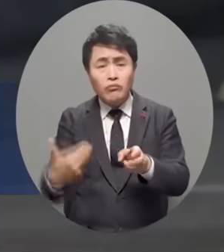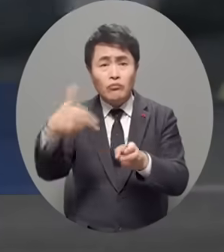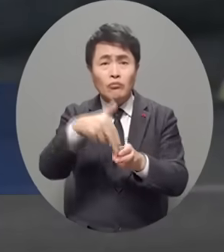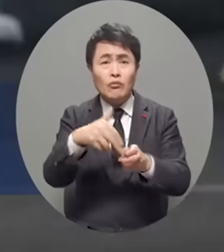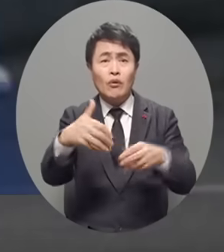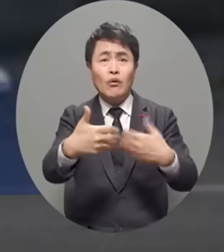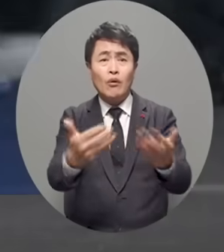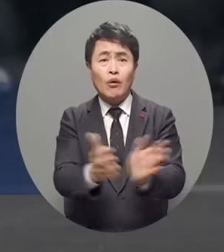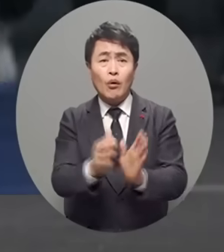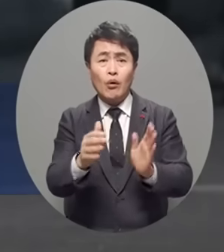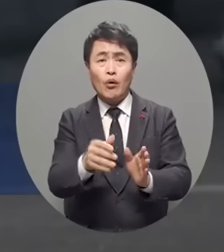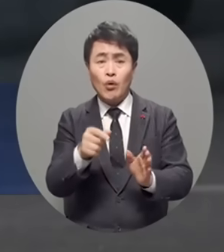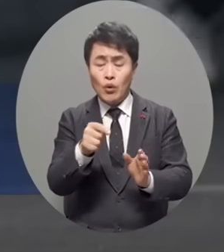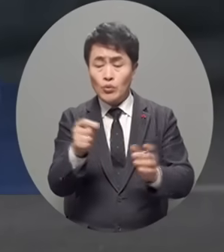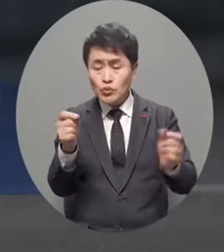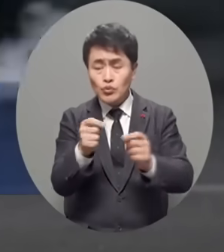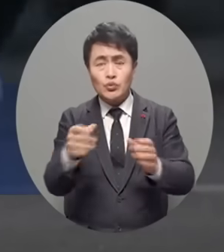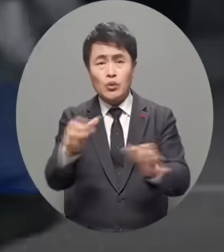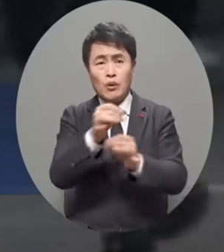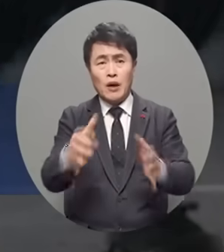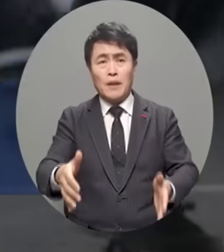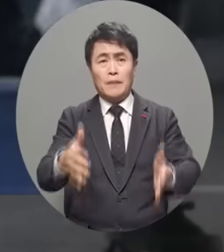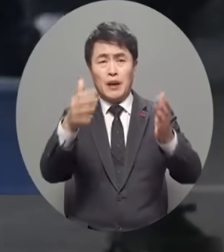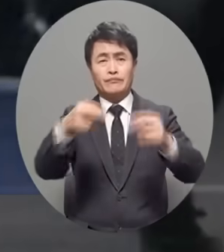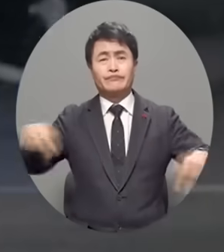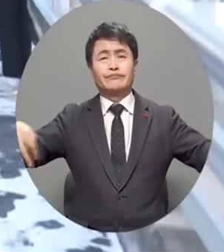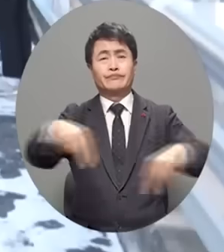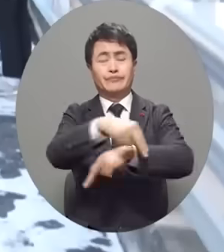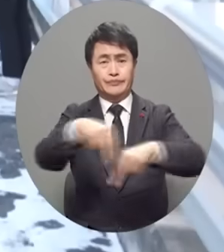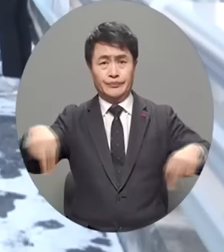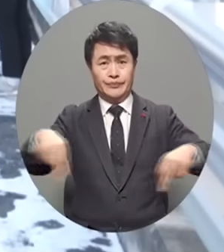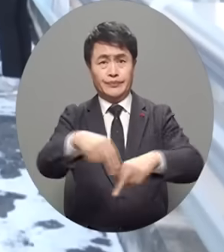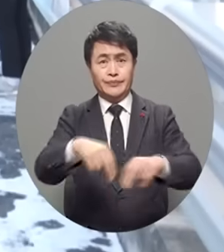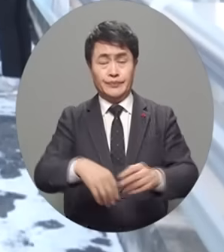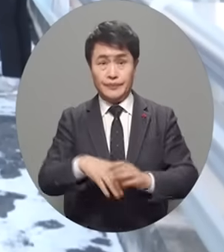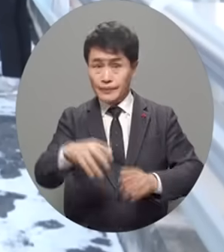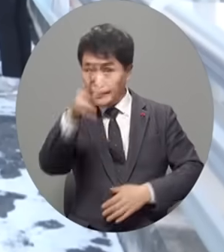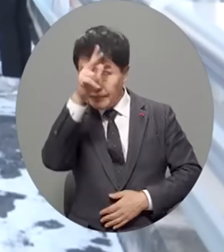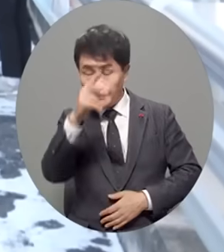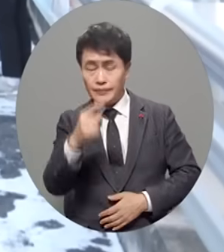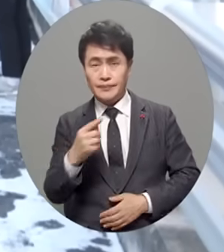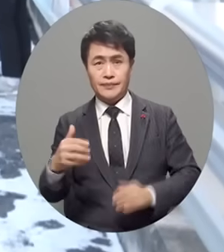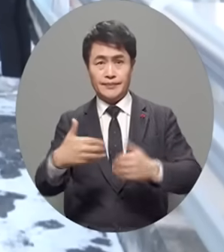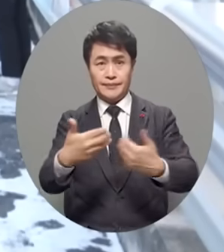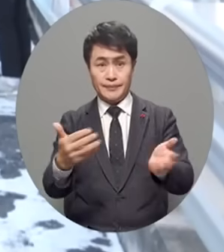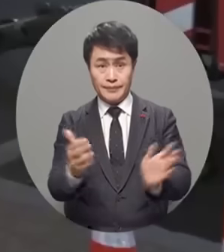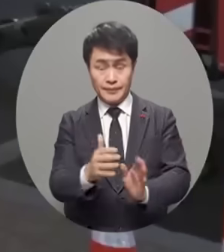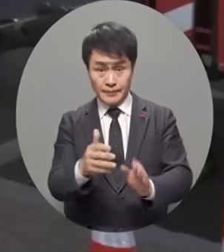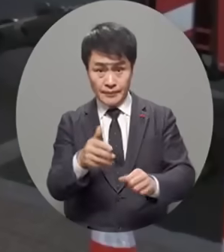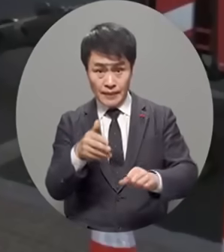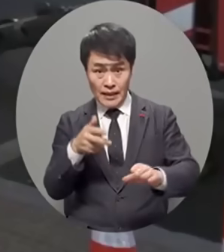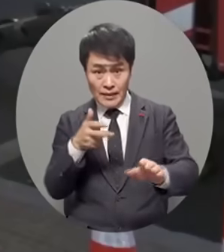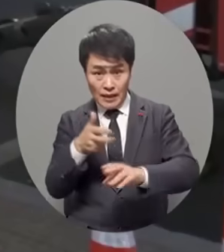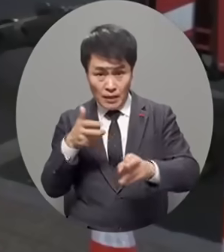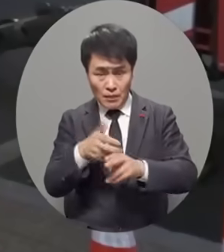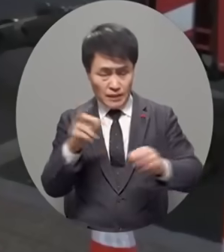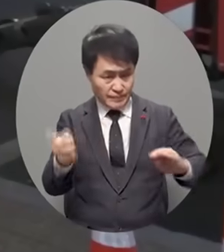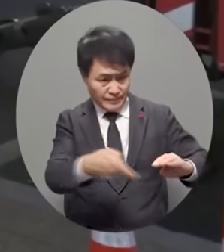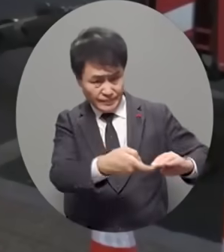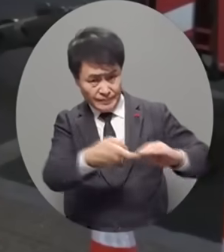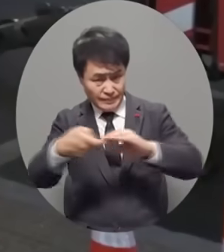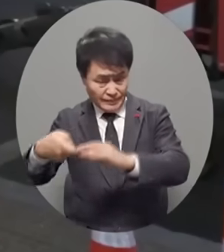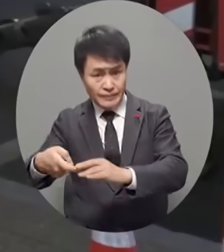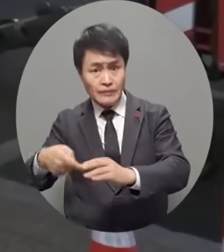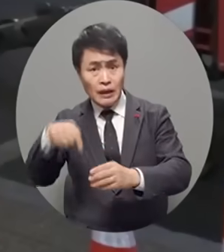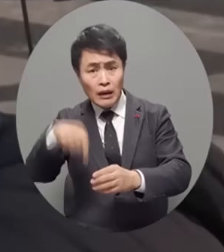주로 백화점 이용하시는 고객들이 왔다 갔다 하세요. 경찰과 소방당국은 사고 버스를 차고지로 견인해 현장을